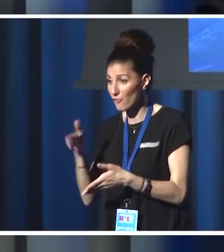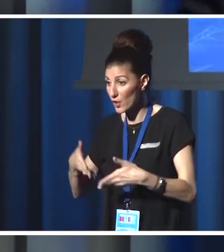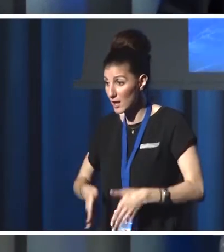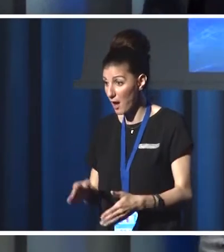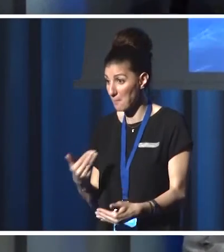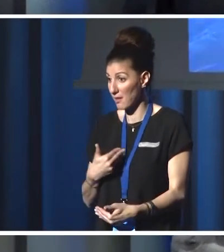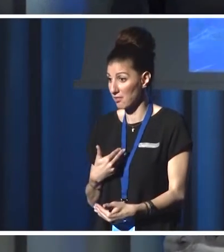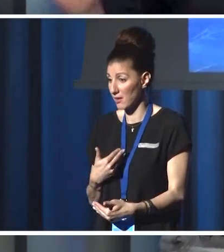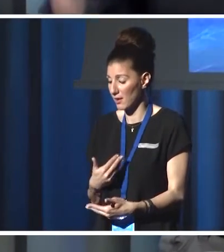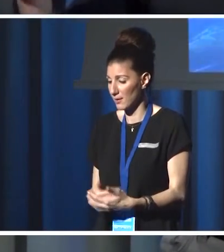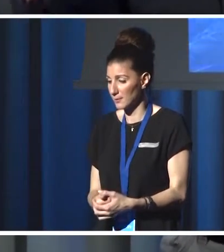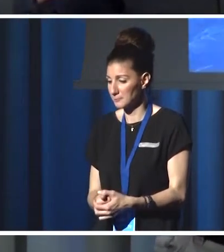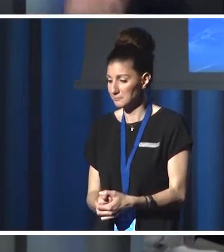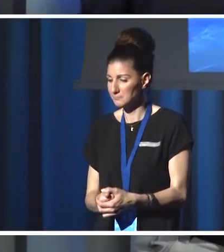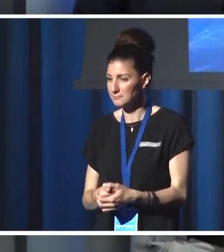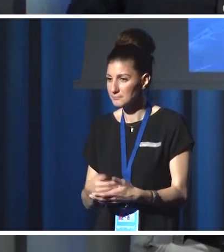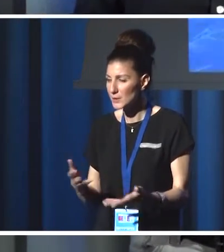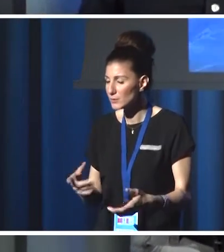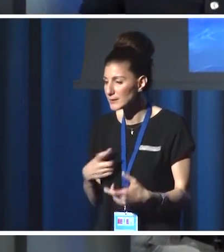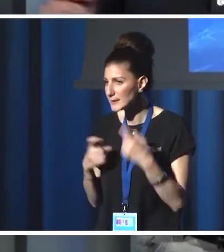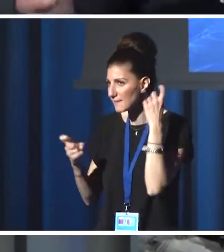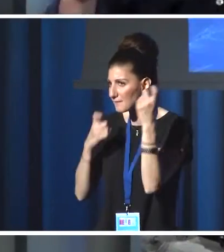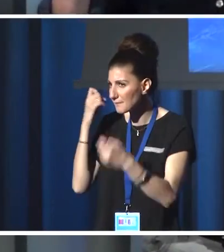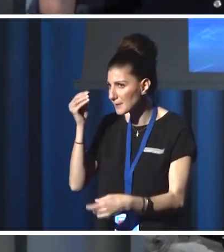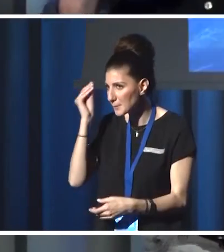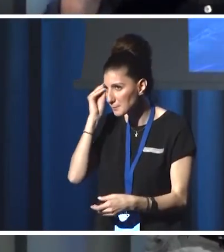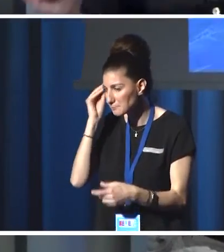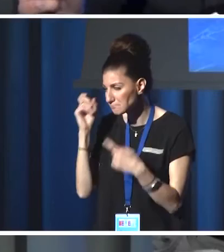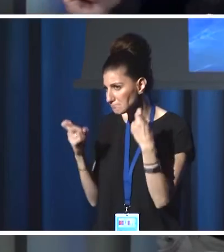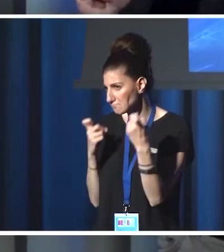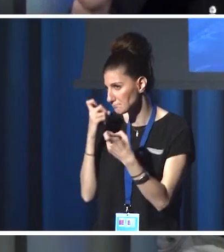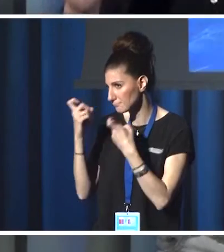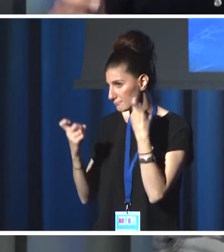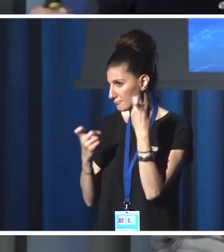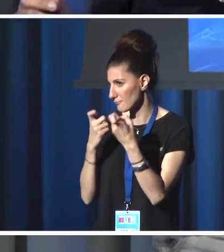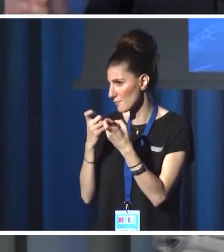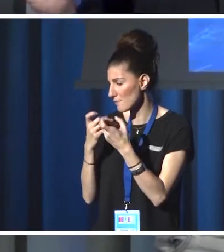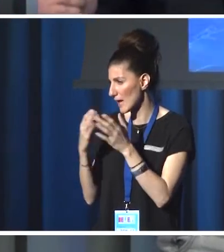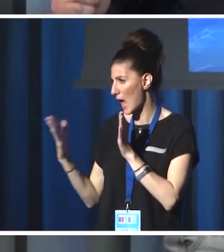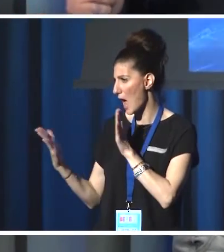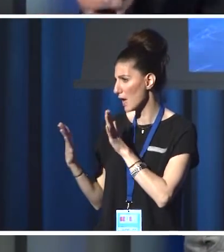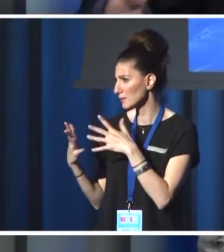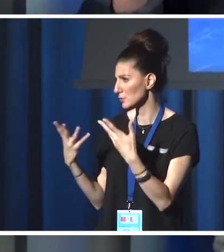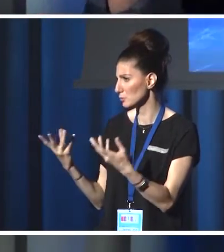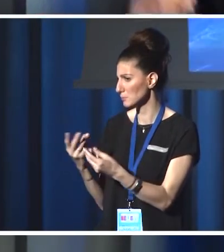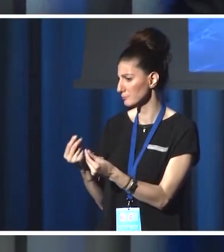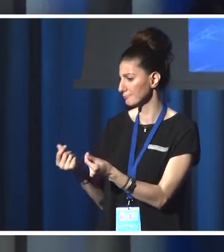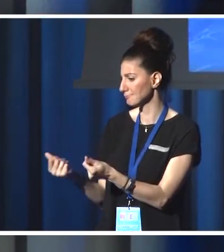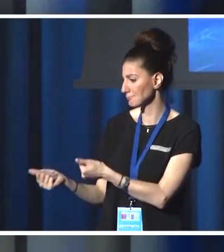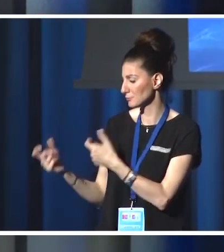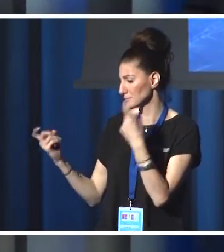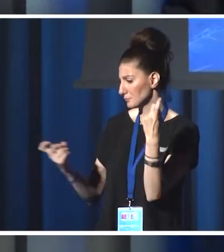και τι άποψη είχα εγώ για αυτό από την από το πώς αντιμετωπίζαμε αυτοί τις δικές